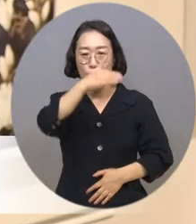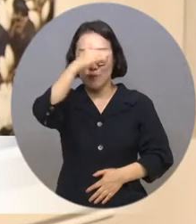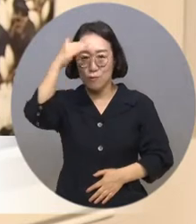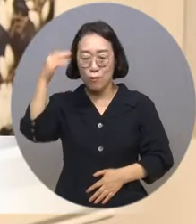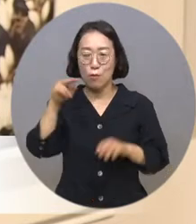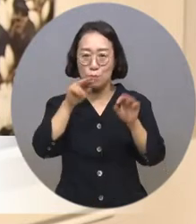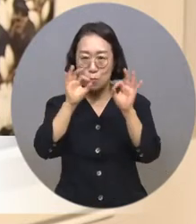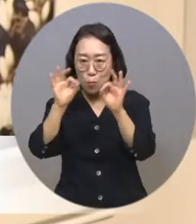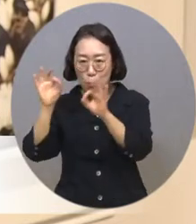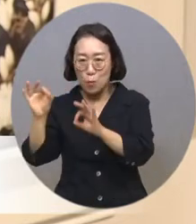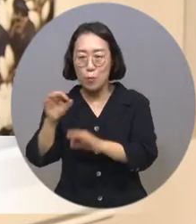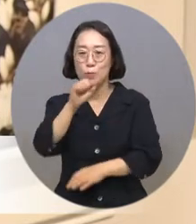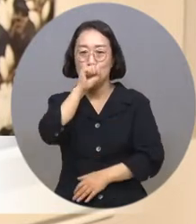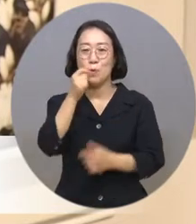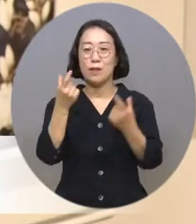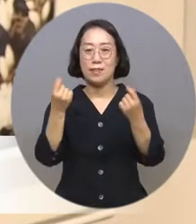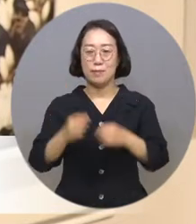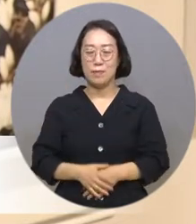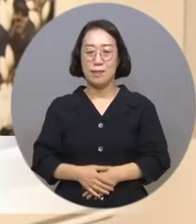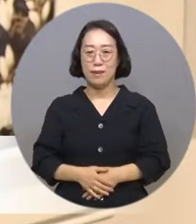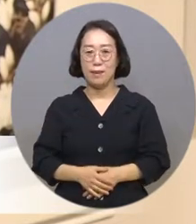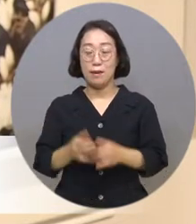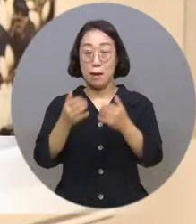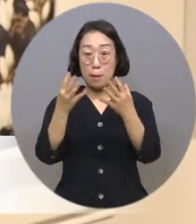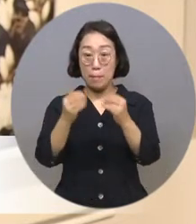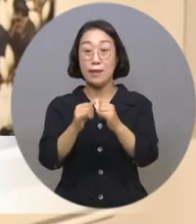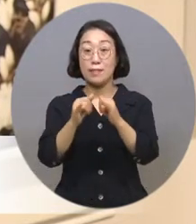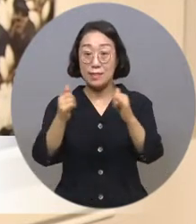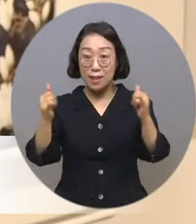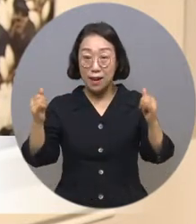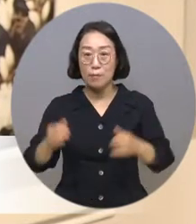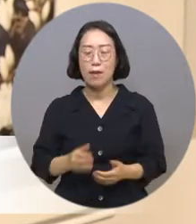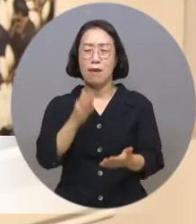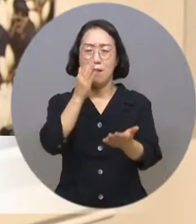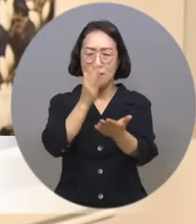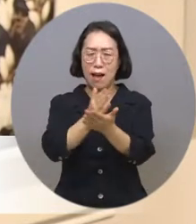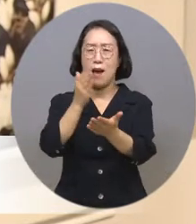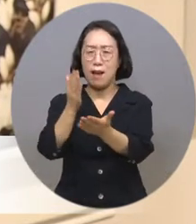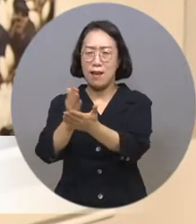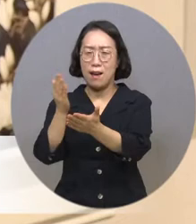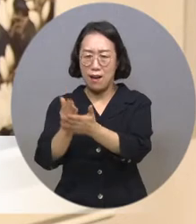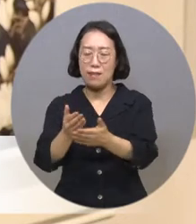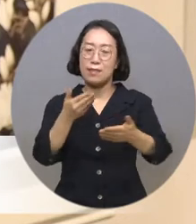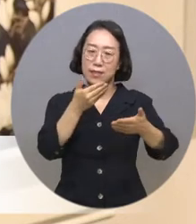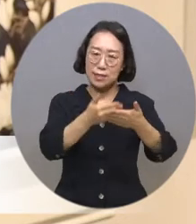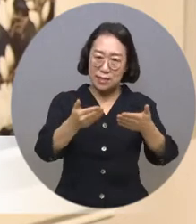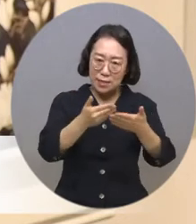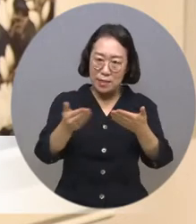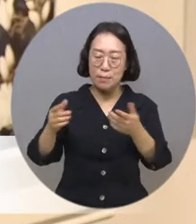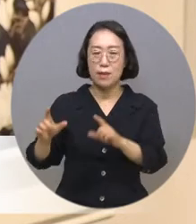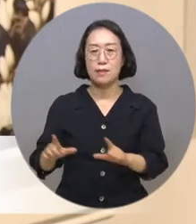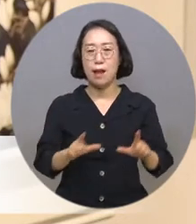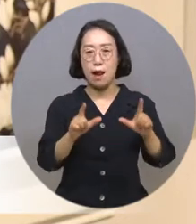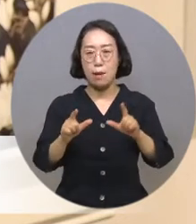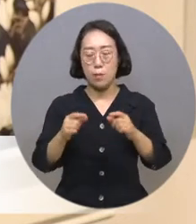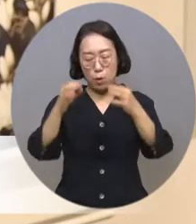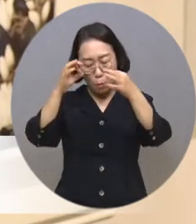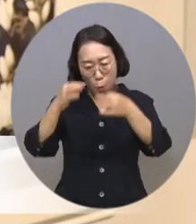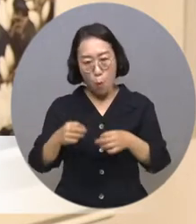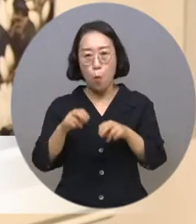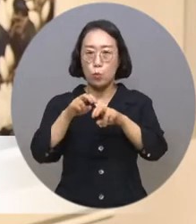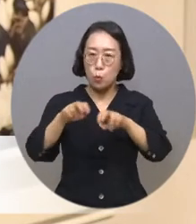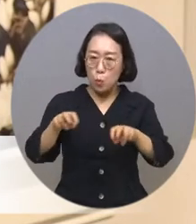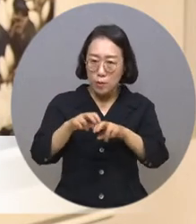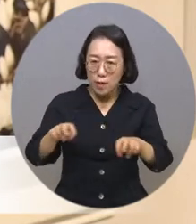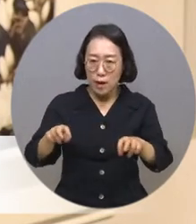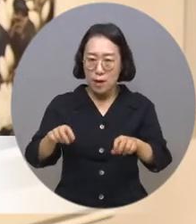감상하시면 좋겠습니다. 많은 작가들이 다양한 작품들을 자기의 삶의 통찰력으로